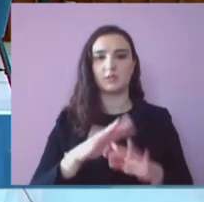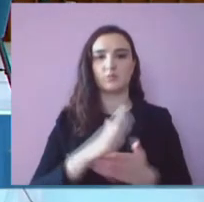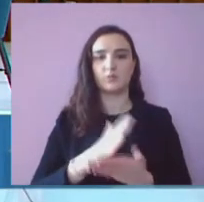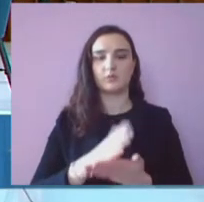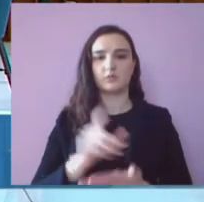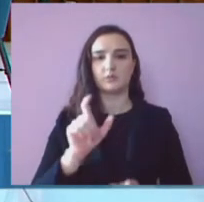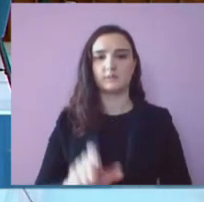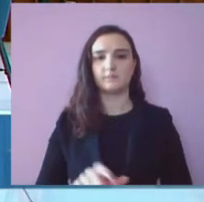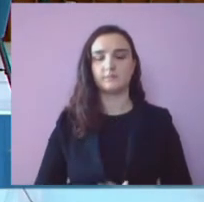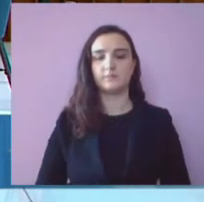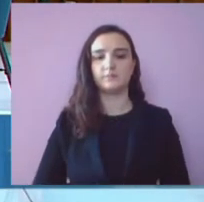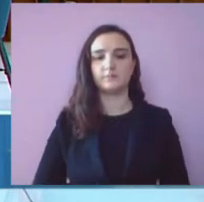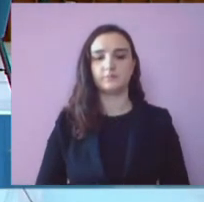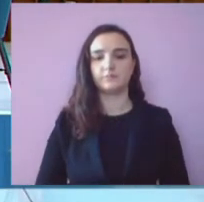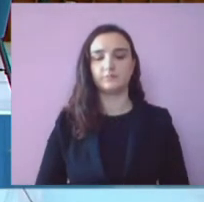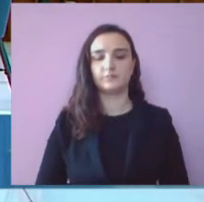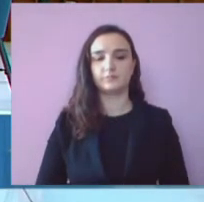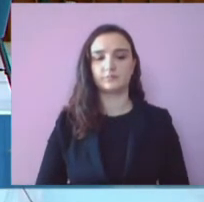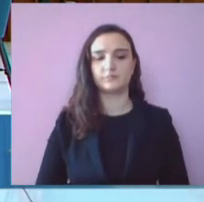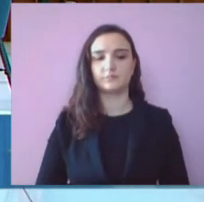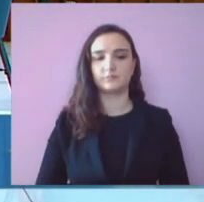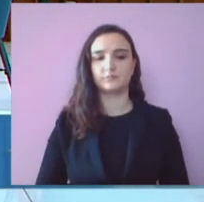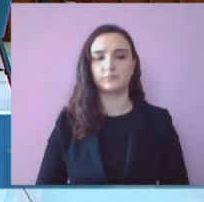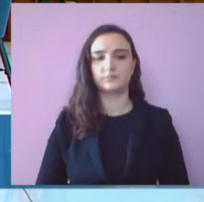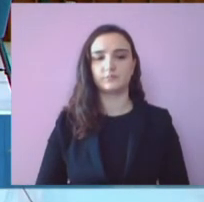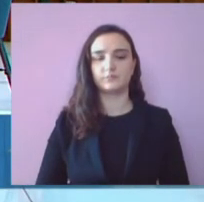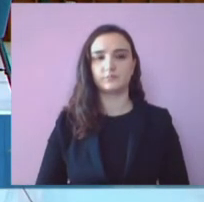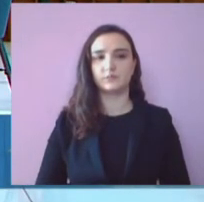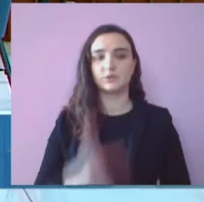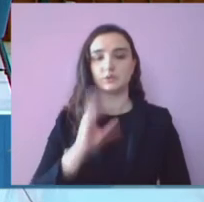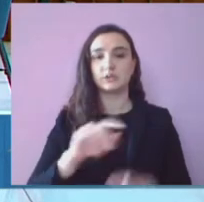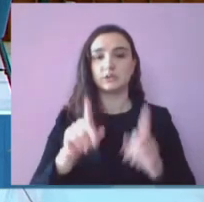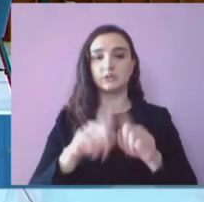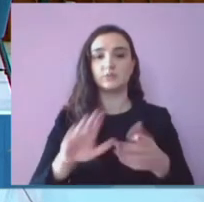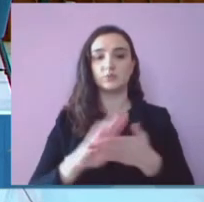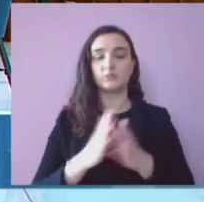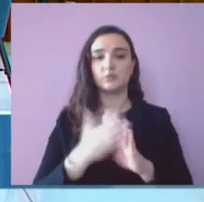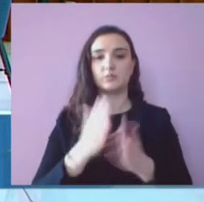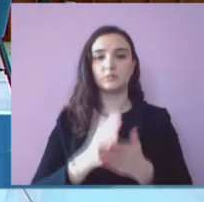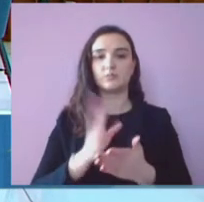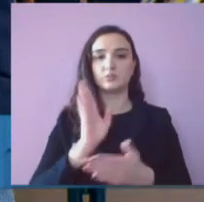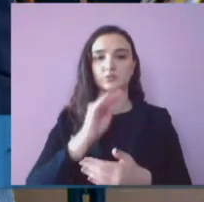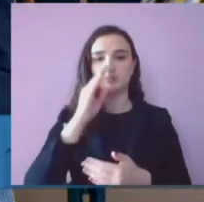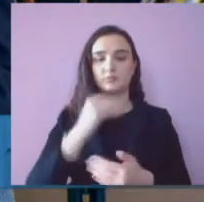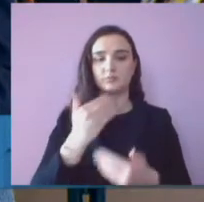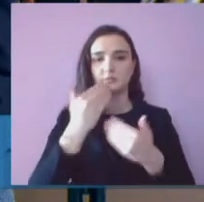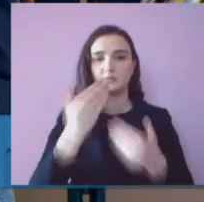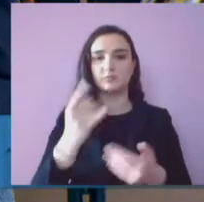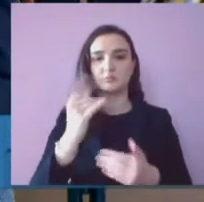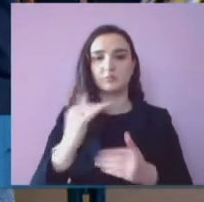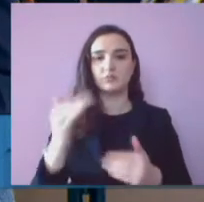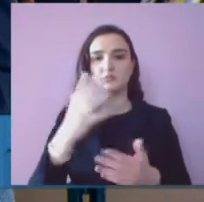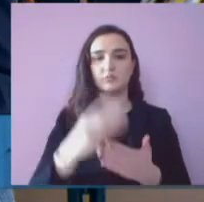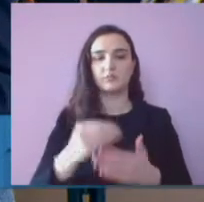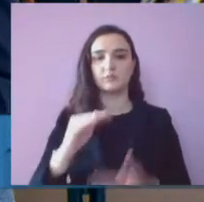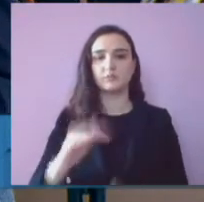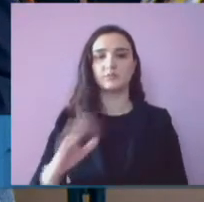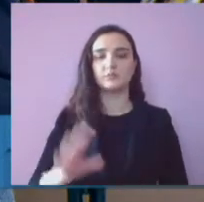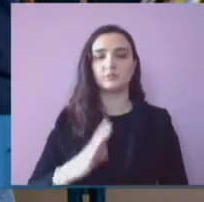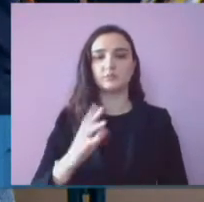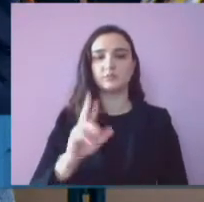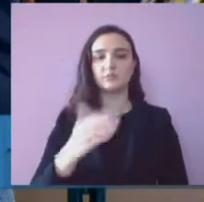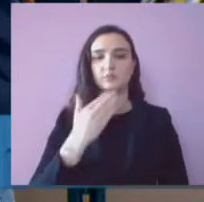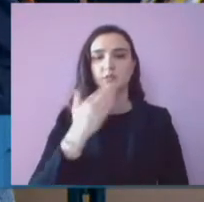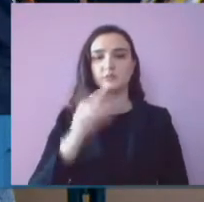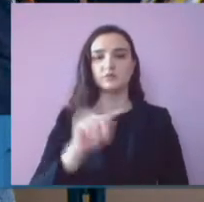tiri tadat rodesat aseti mdgomaro barsebobs xombe qoltvis vekitxebim shobles tavis bavshobas da zalim martiv kitxvas usvav